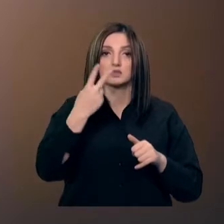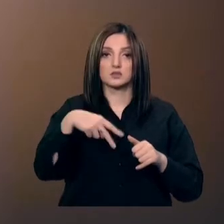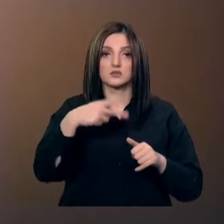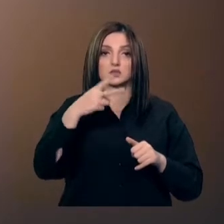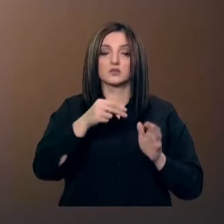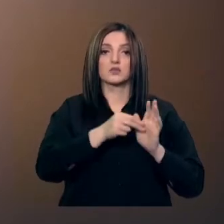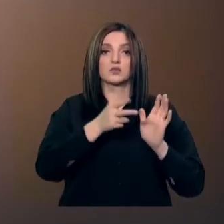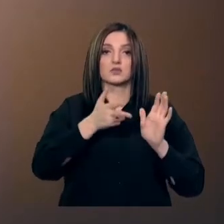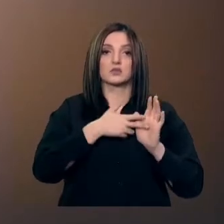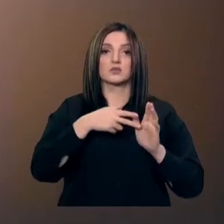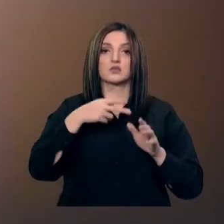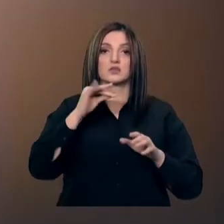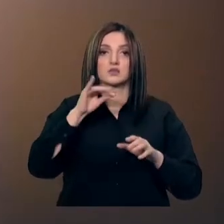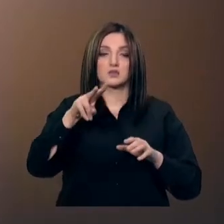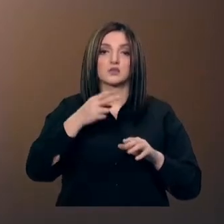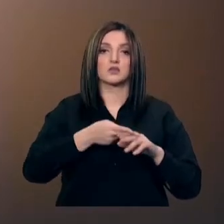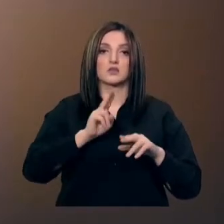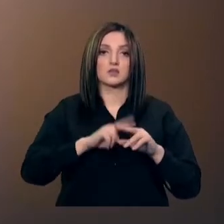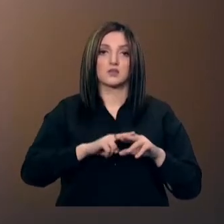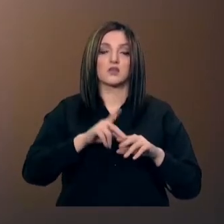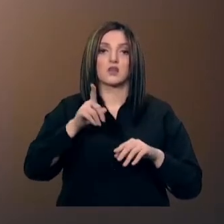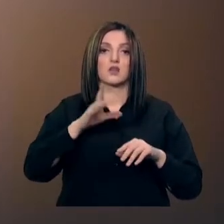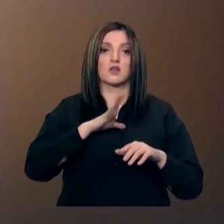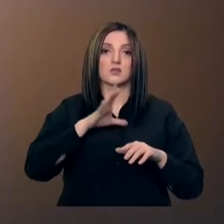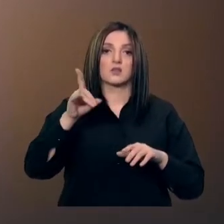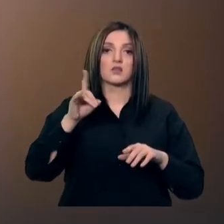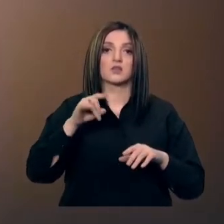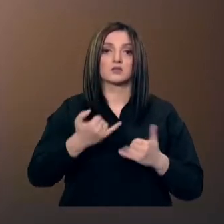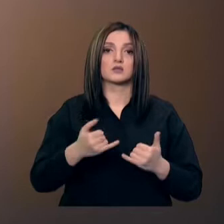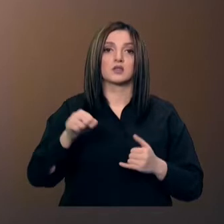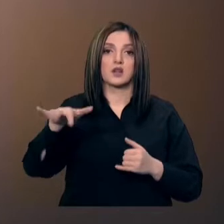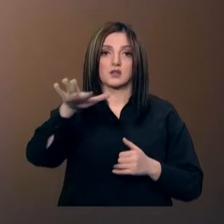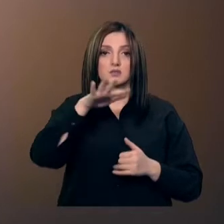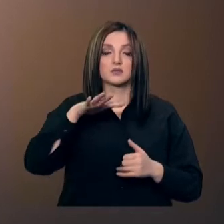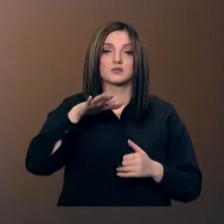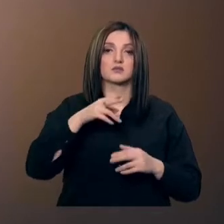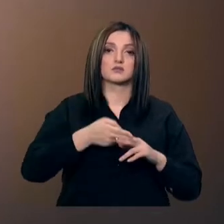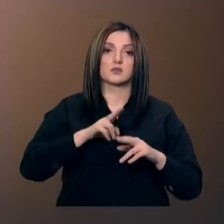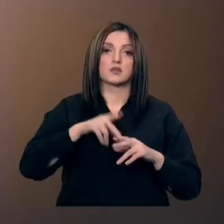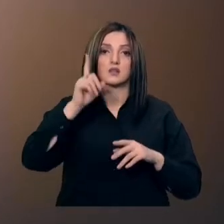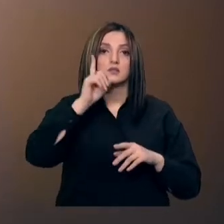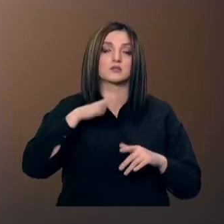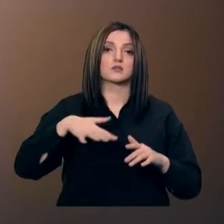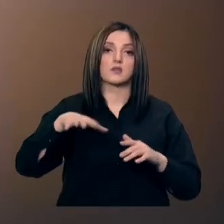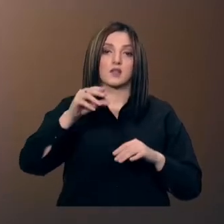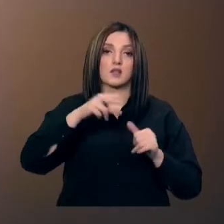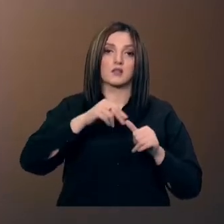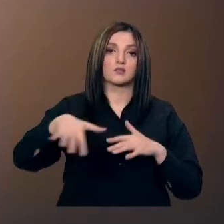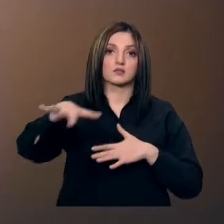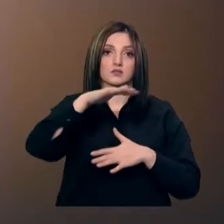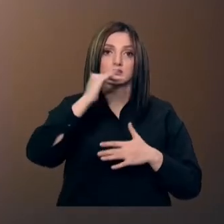2020-2018-ci illərdə hakimiyyətdə olan siyasi rəhbərlik daşıyır. Söhbət Qarabağ klanı və Qarabağdakı erməni separatçılarının